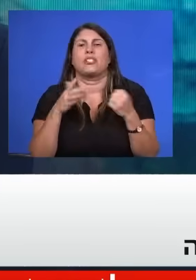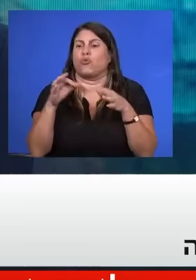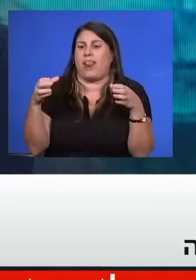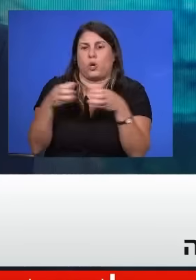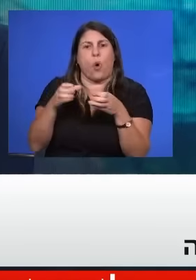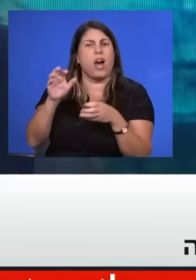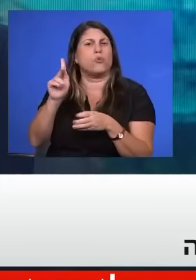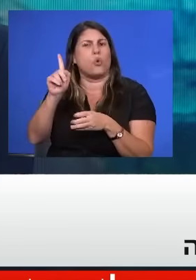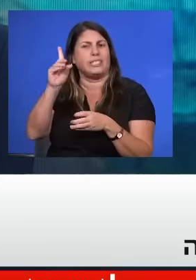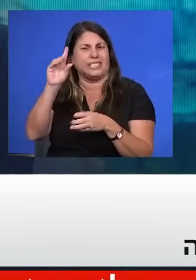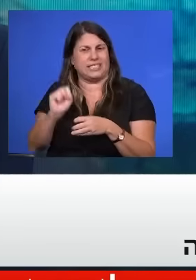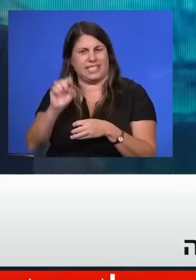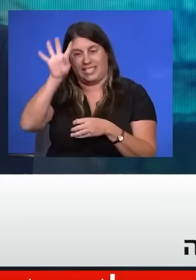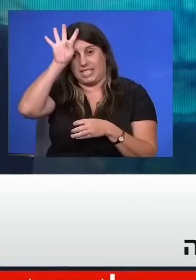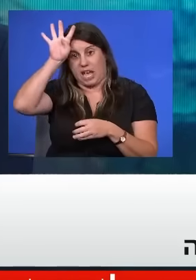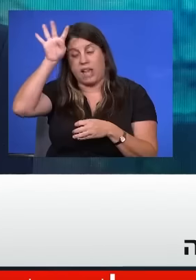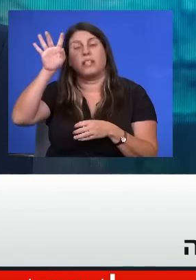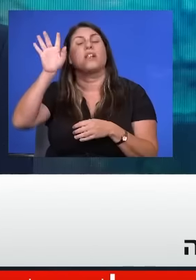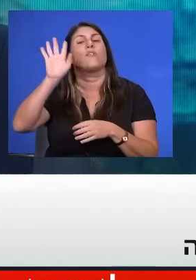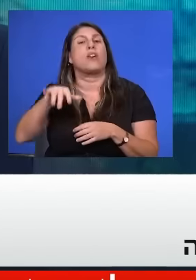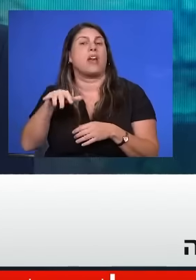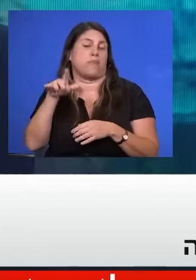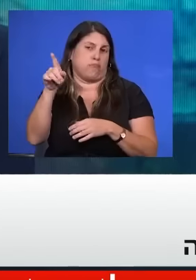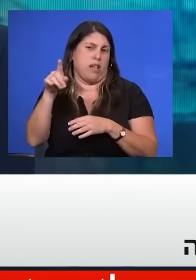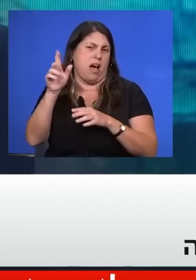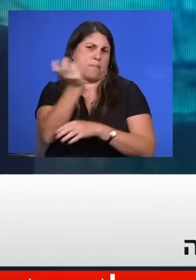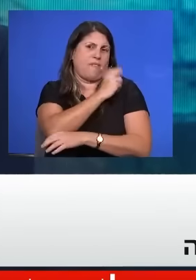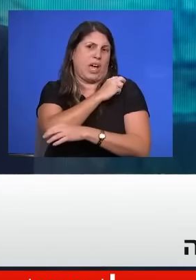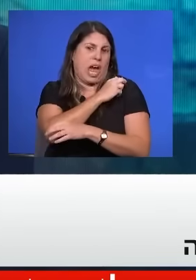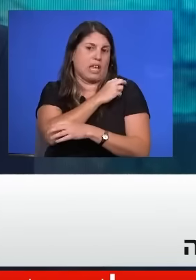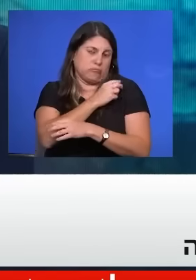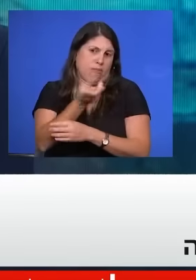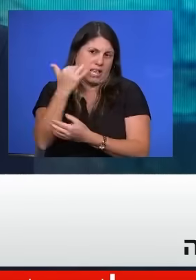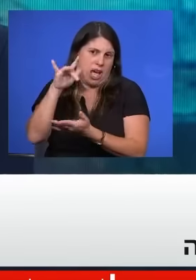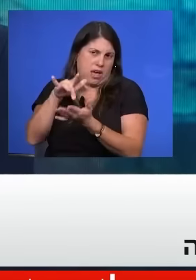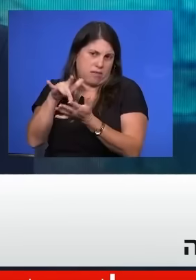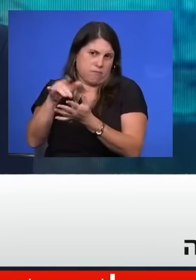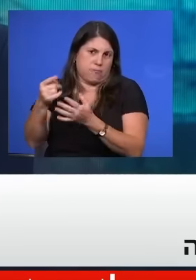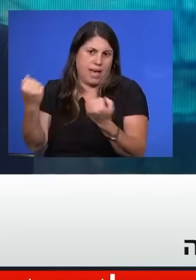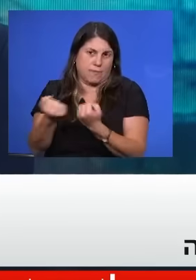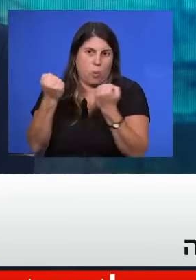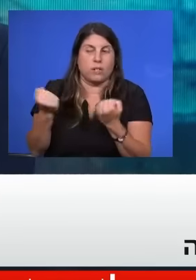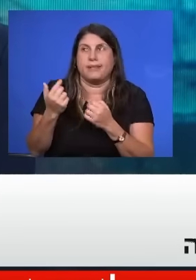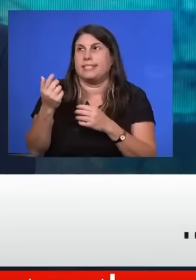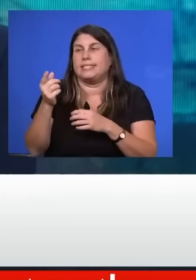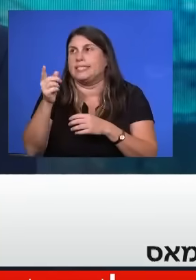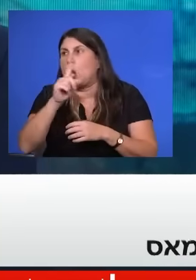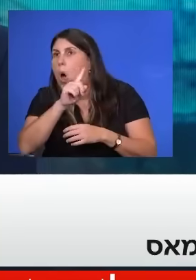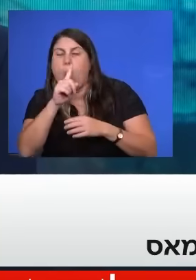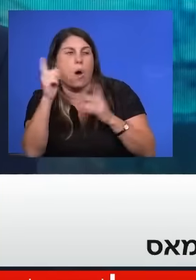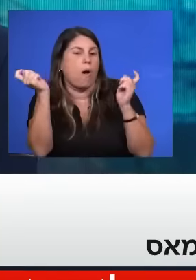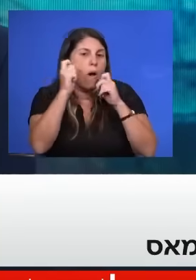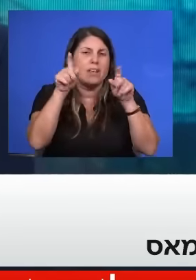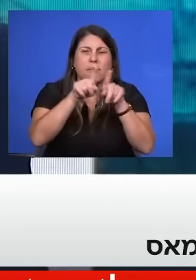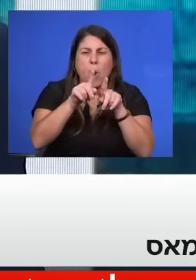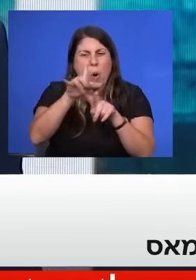קודס שעל פי הדיווח באותם אימונים. שוב, צריך לומר, אין שם איזשהו אקדח מהשן שזאת איראן, היא זו שהובילה את המתקפה